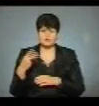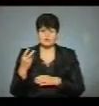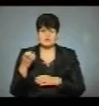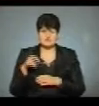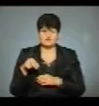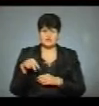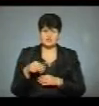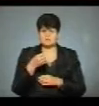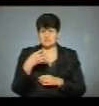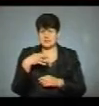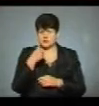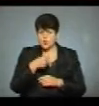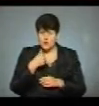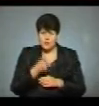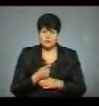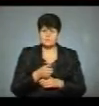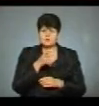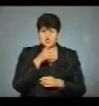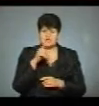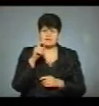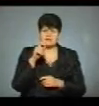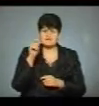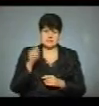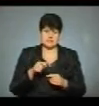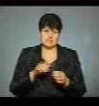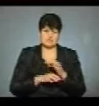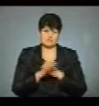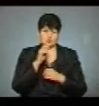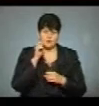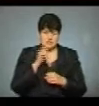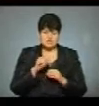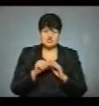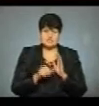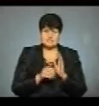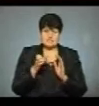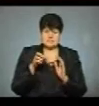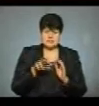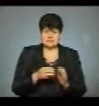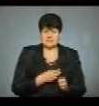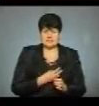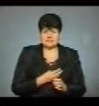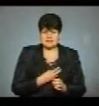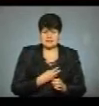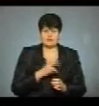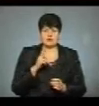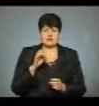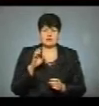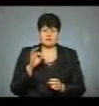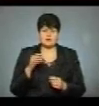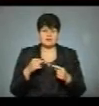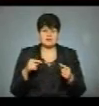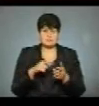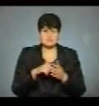січня 2015 року під час війни на сході України. 16 січня за ініціативою самих кіборгів у різних